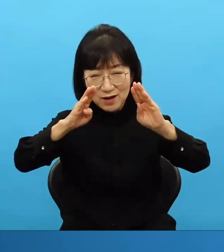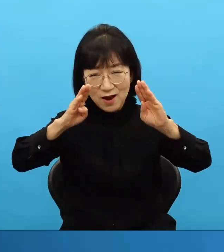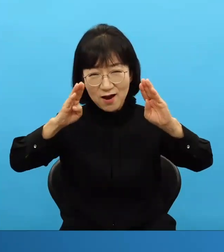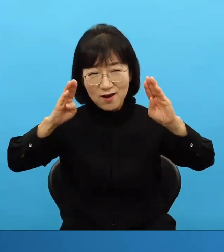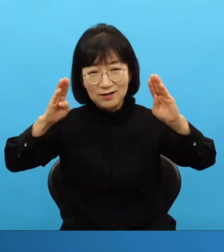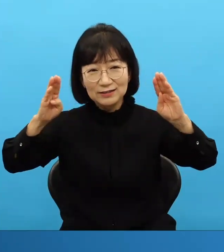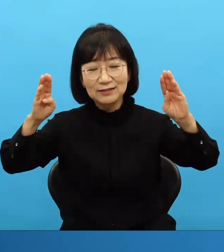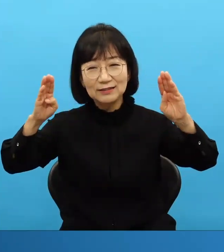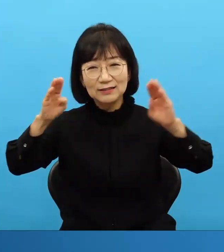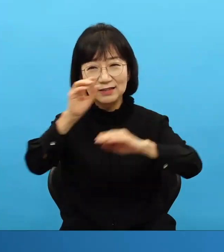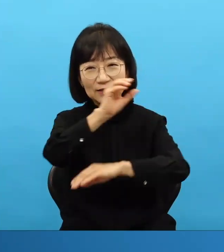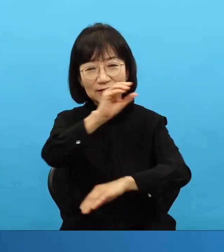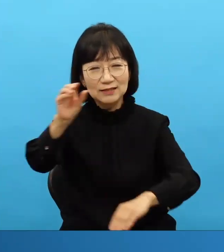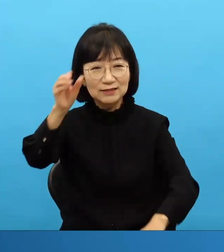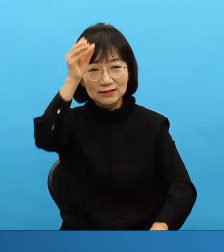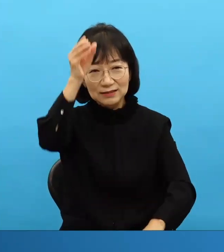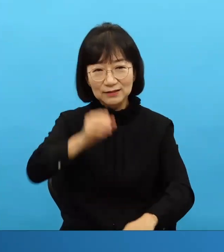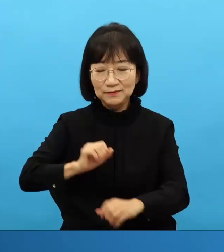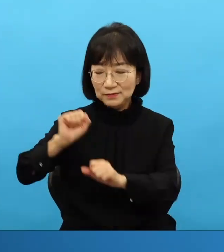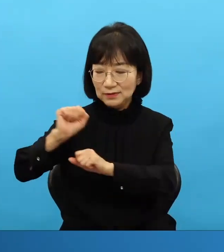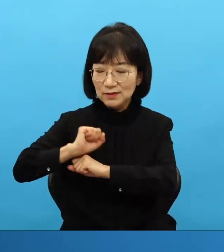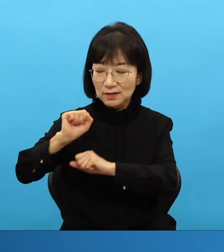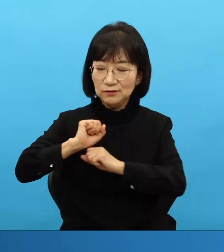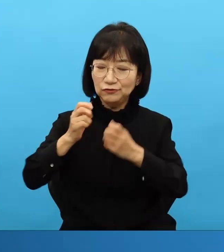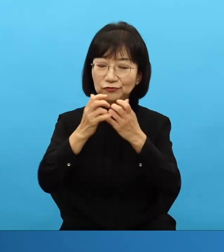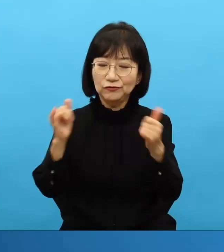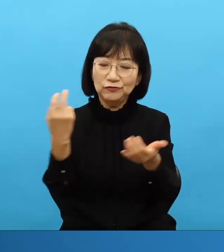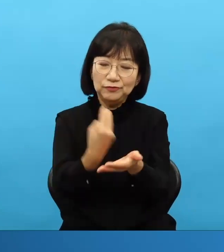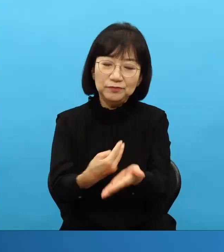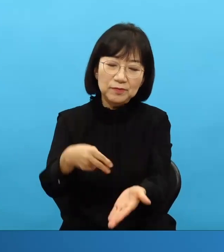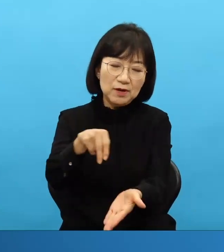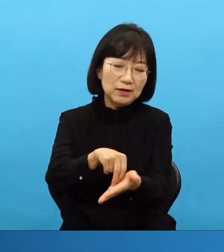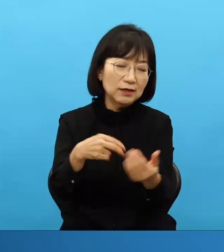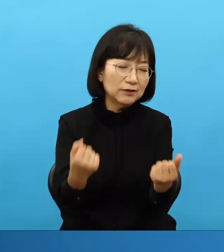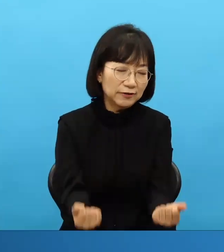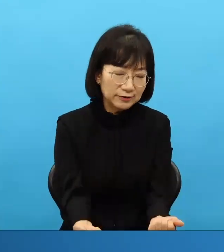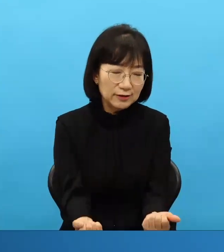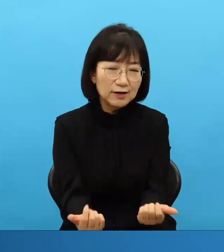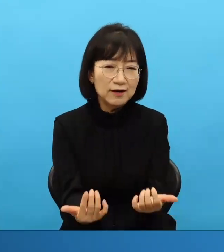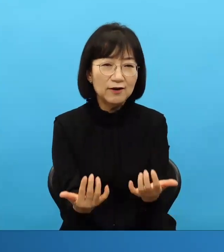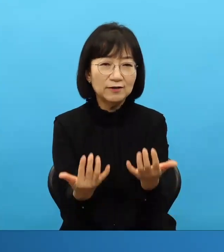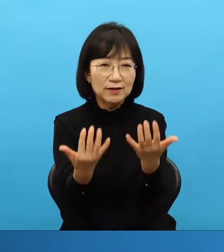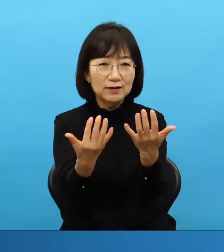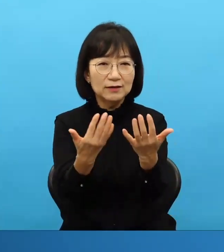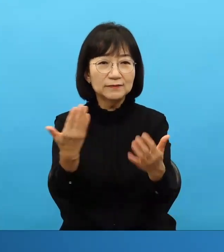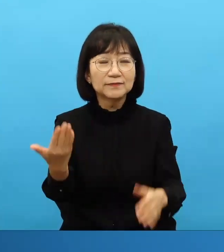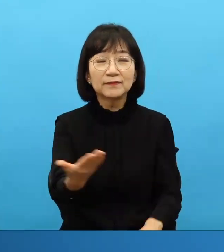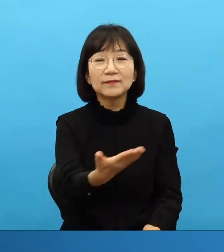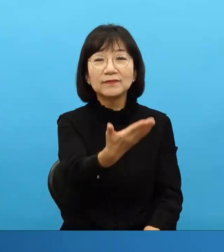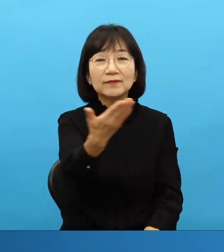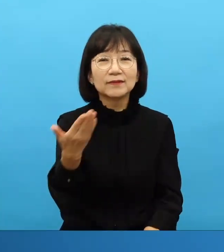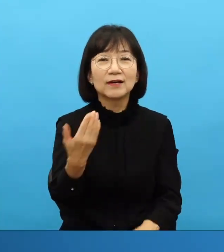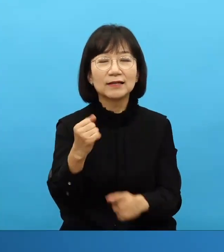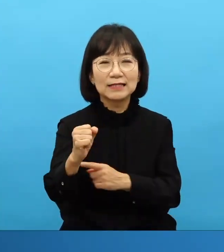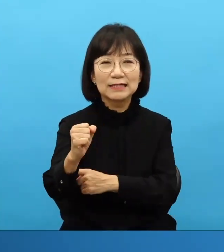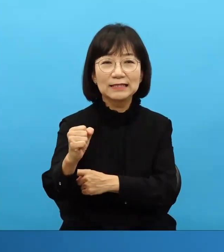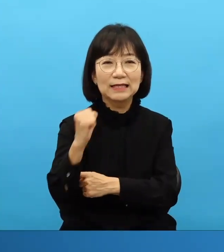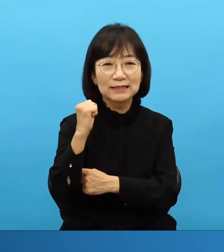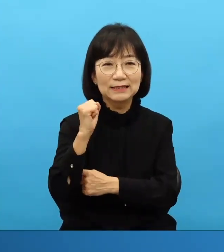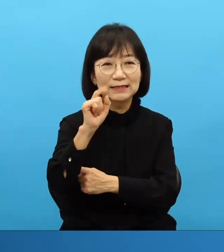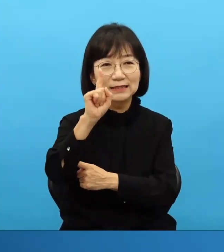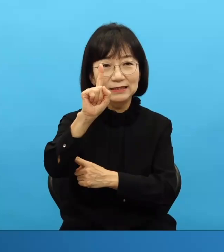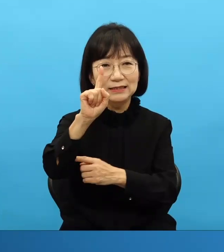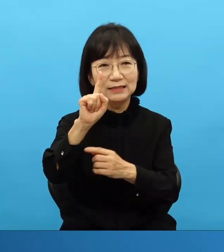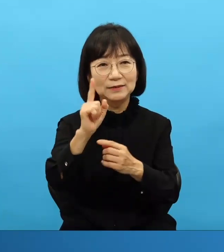넓게 열렸으니 십자가 군병 일어나거라